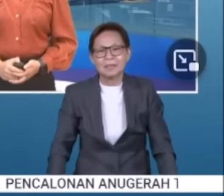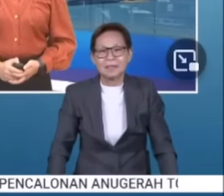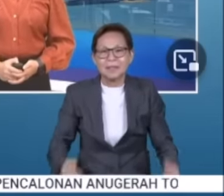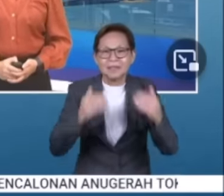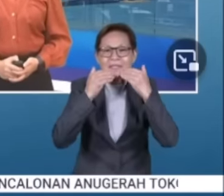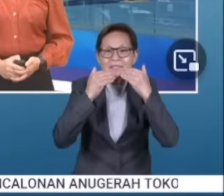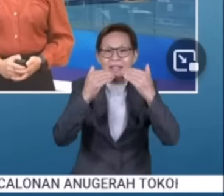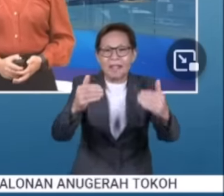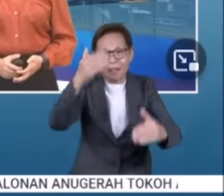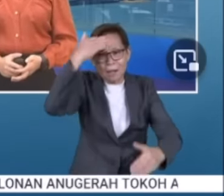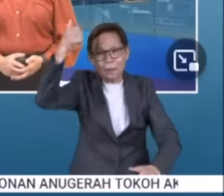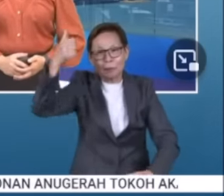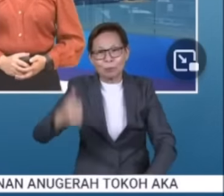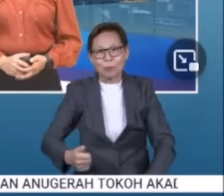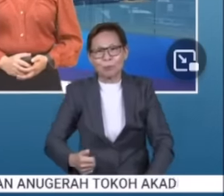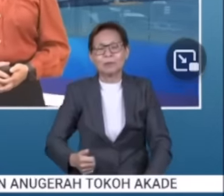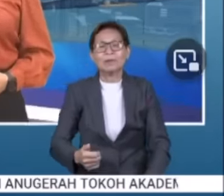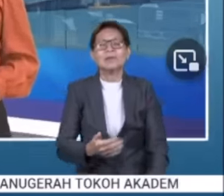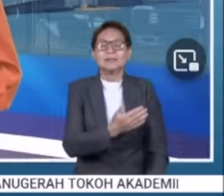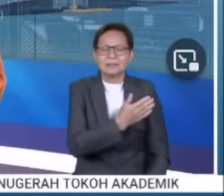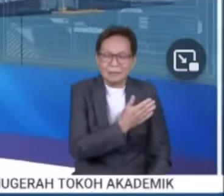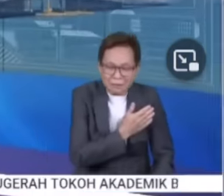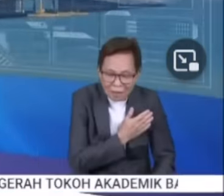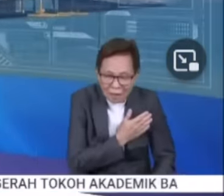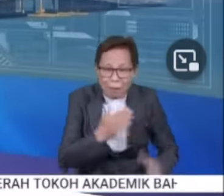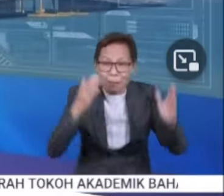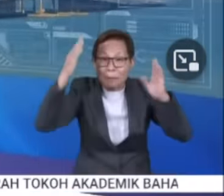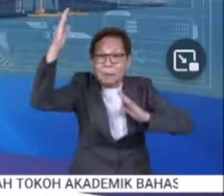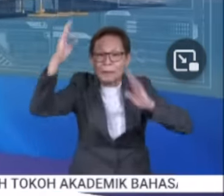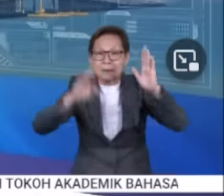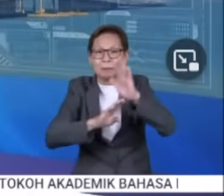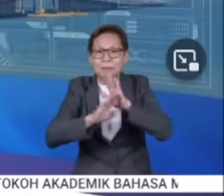Terima kasih. Assalamualaikum. Salam Malaysia Madani.